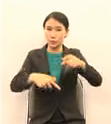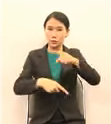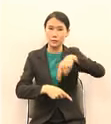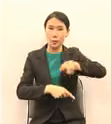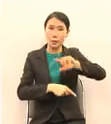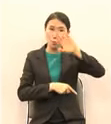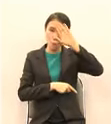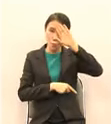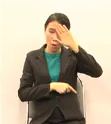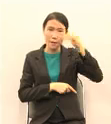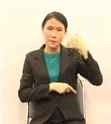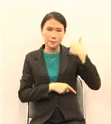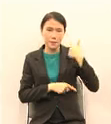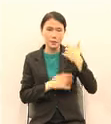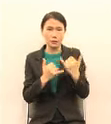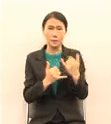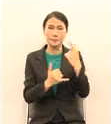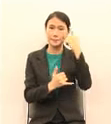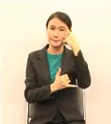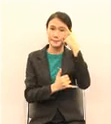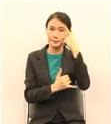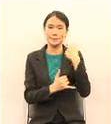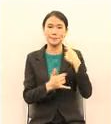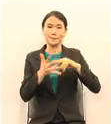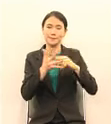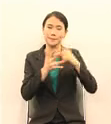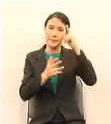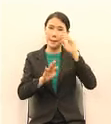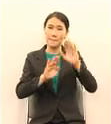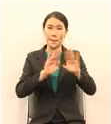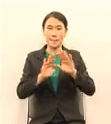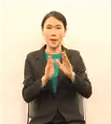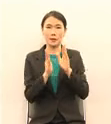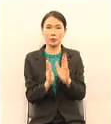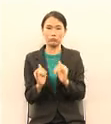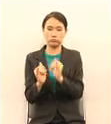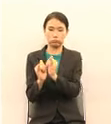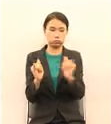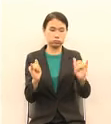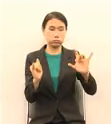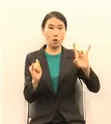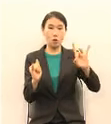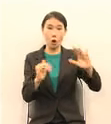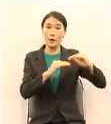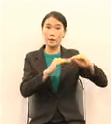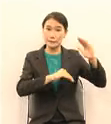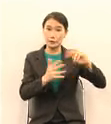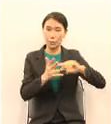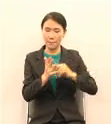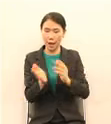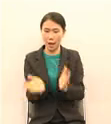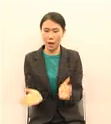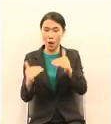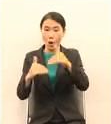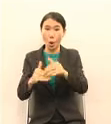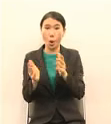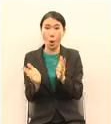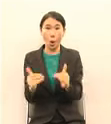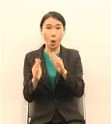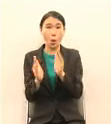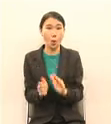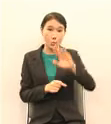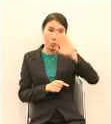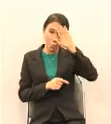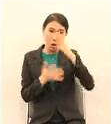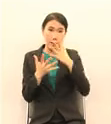นป่วยทั่วไปอยู่เราคาดว่าน่าจะมีอยู่ประมาณสัก100เตียงนะครับอันนี้คืออยู่ในห้องหอผู้ป่วยหนักแต่ว่